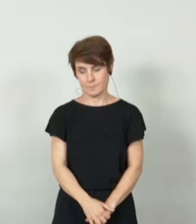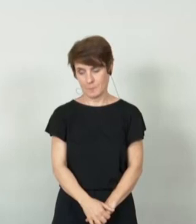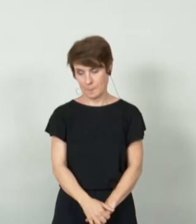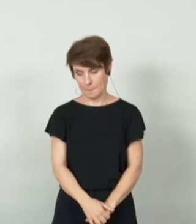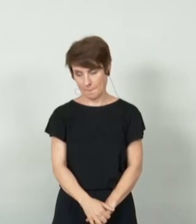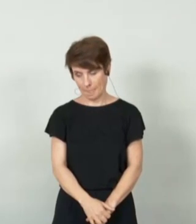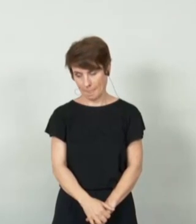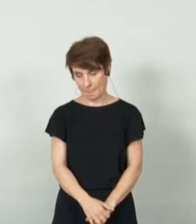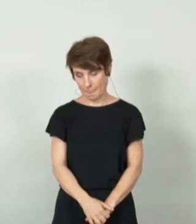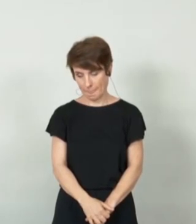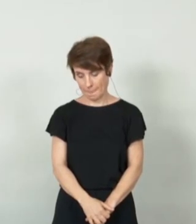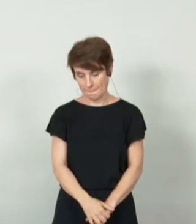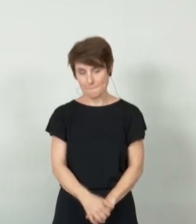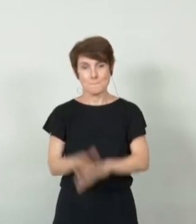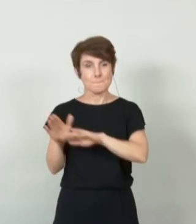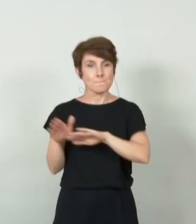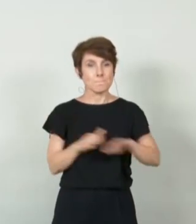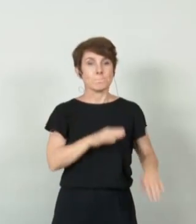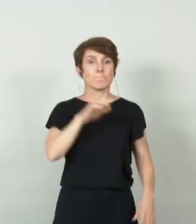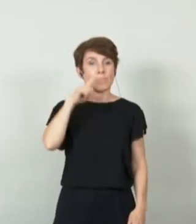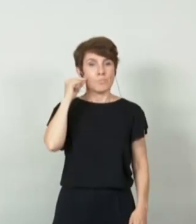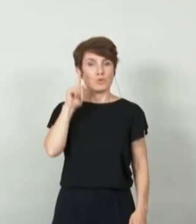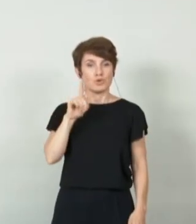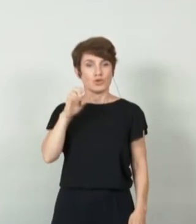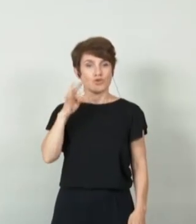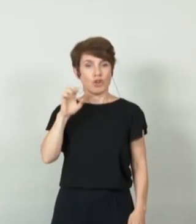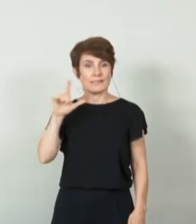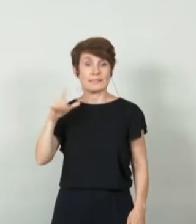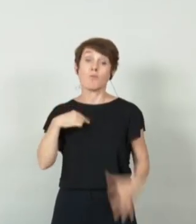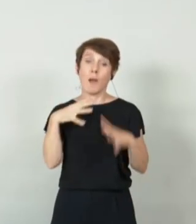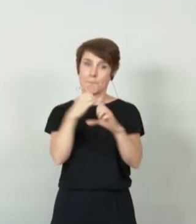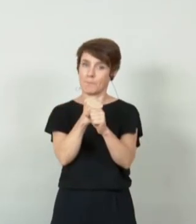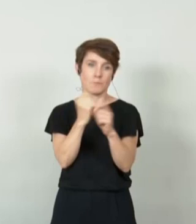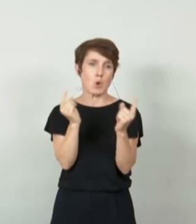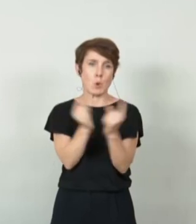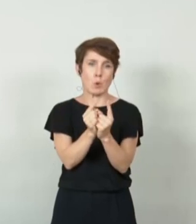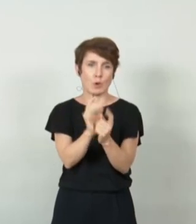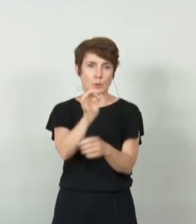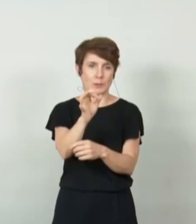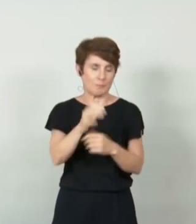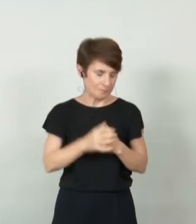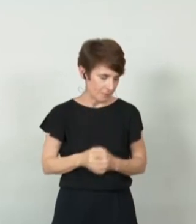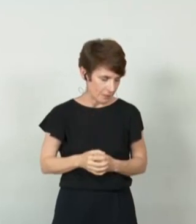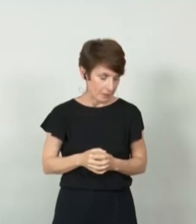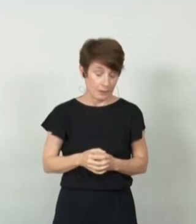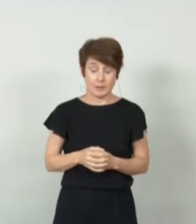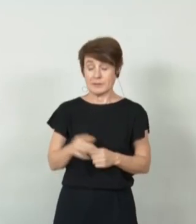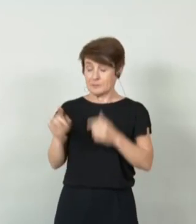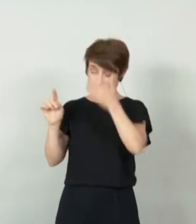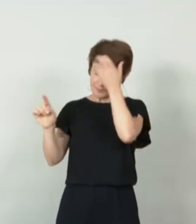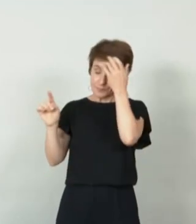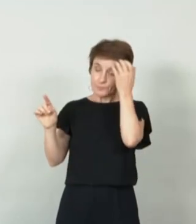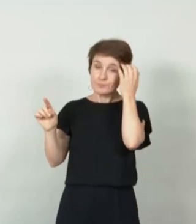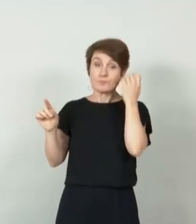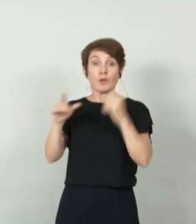monsieur gentil oui merci ça va être très très bref juste pour rebondir par rapport à la remarque de